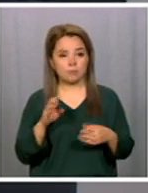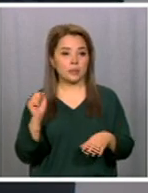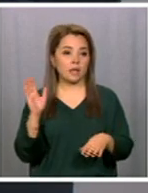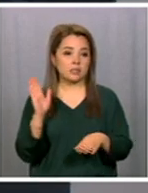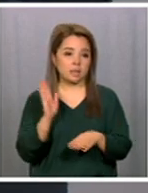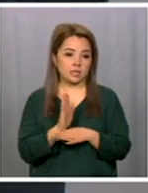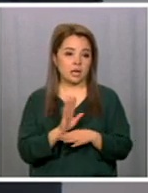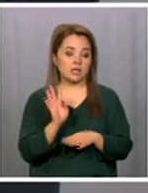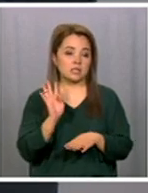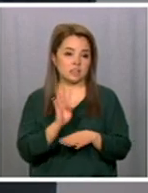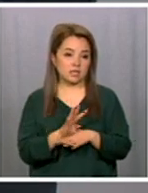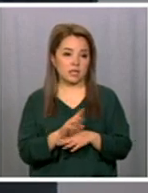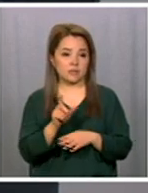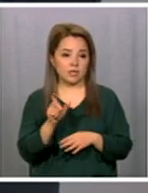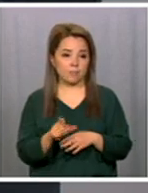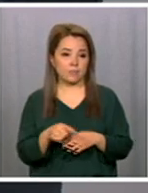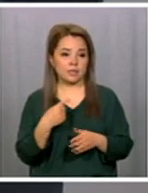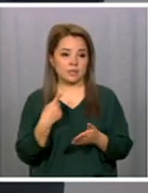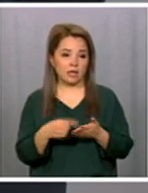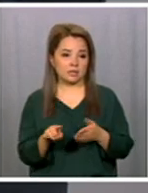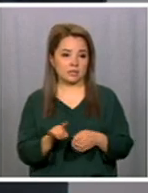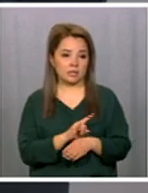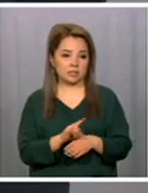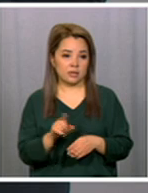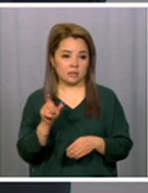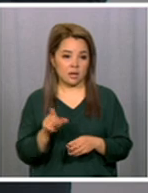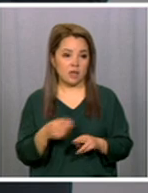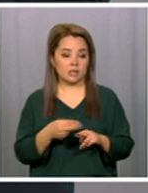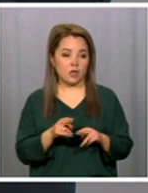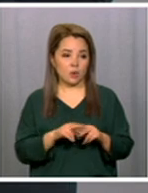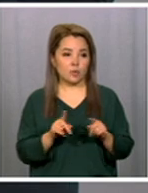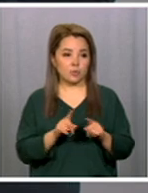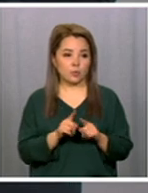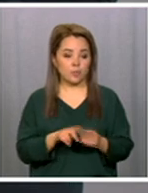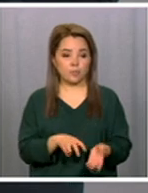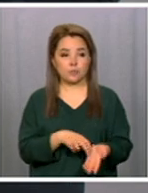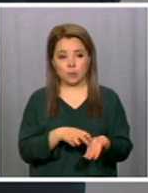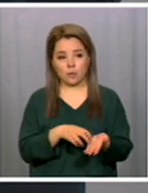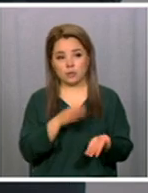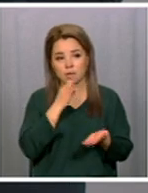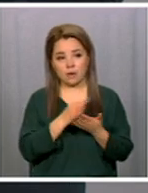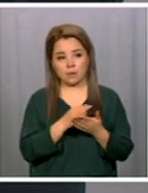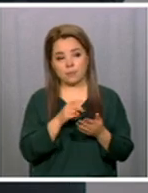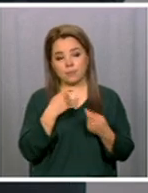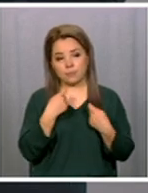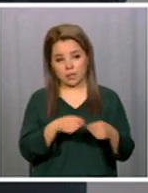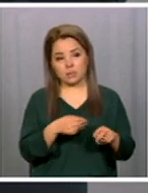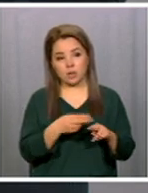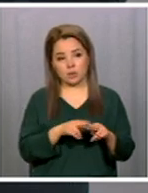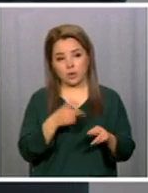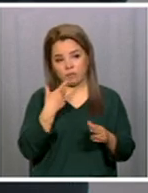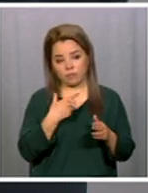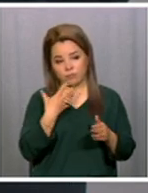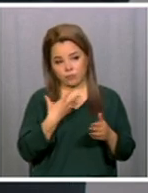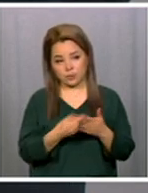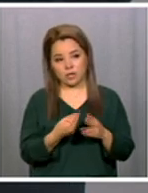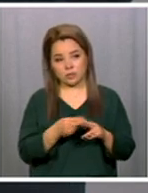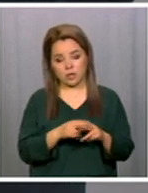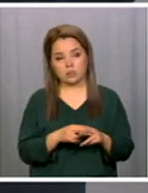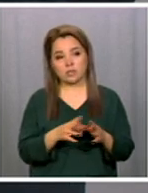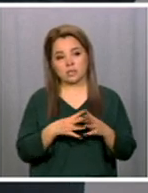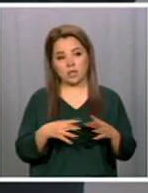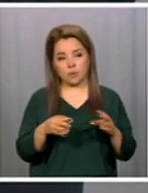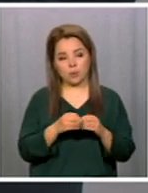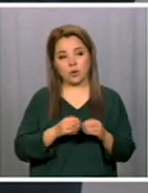приказывает расстрелять предателя. Человек, проявивший трусость, предаст и своих товарищей, и свою семью,